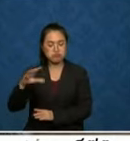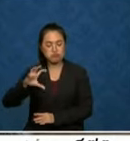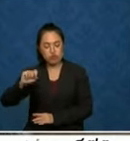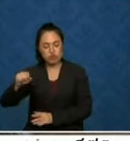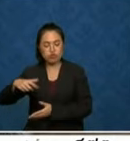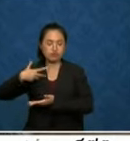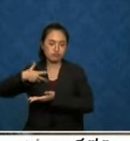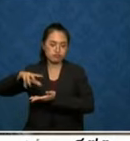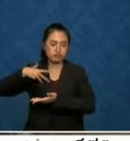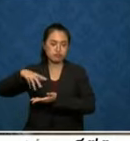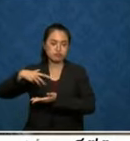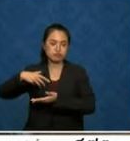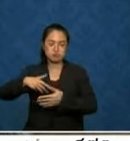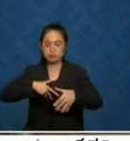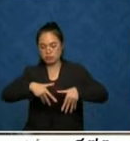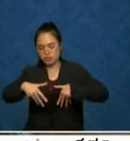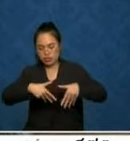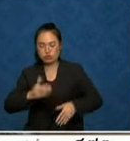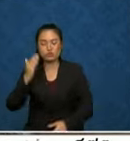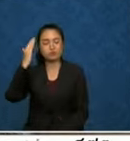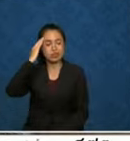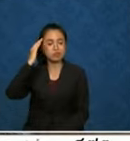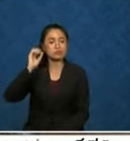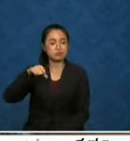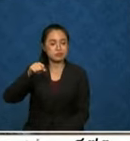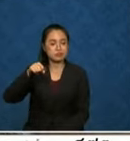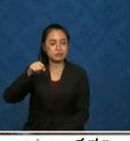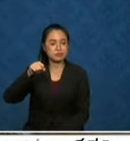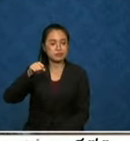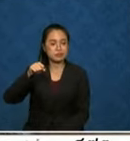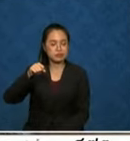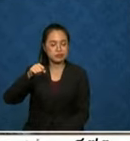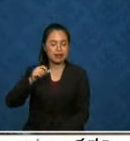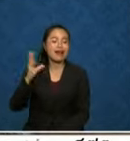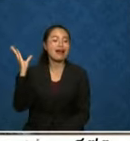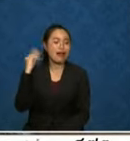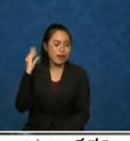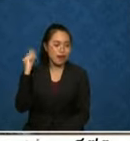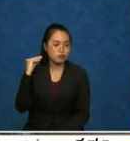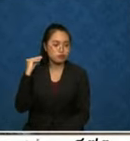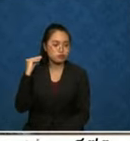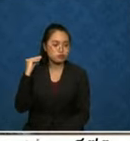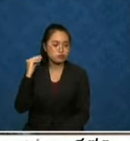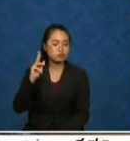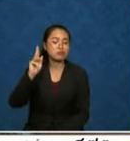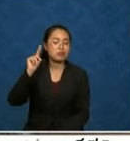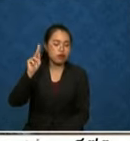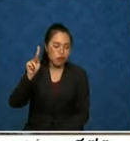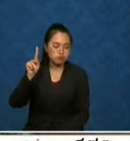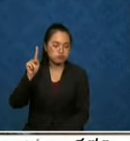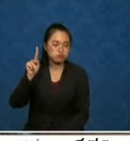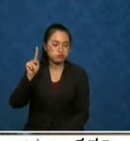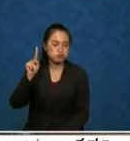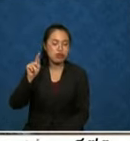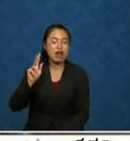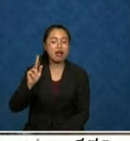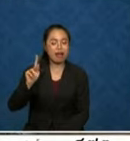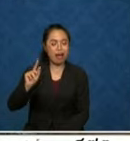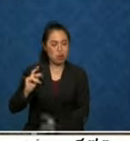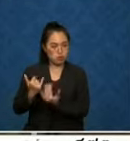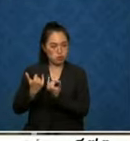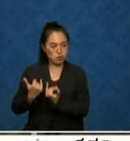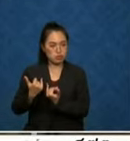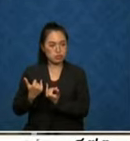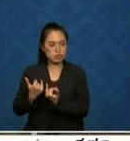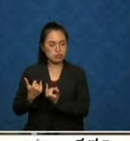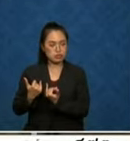ประชาชนนะครับเป็นที่ทราบกันดีนะครับจากการฟังข่าวสารจะเห็นได้ว่าเดี๋ยวนี้